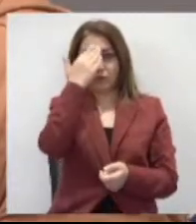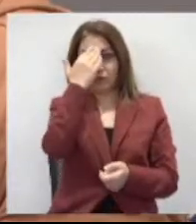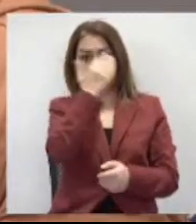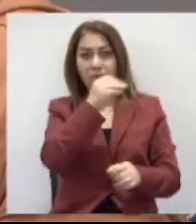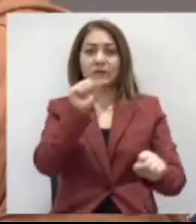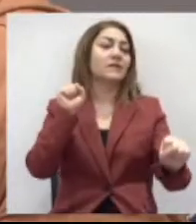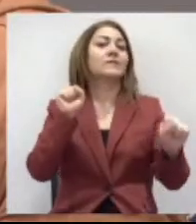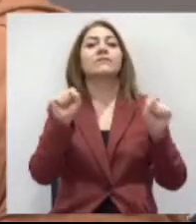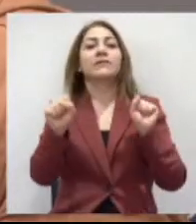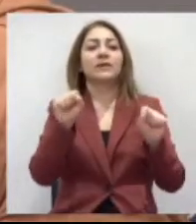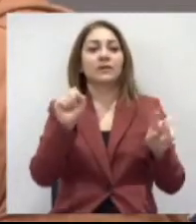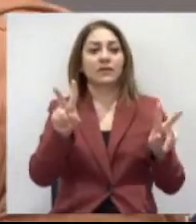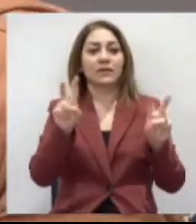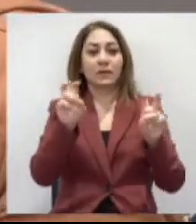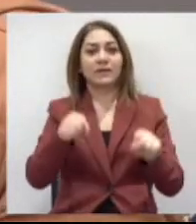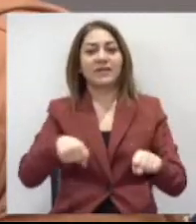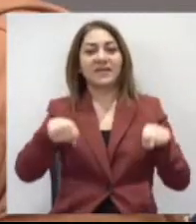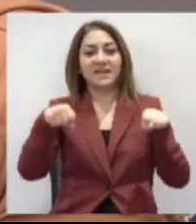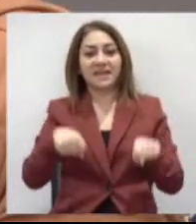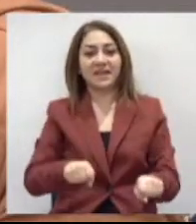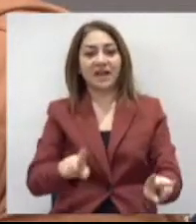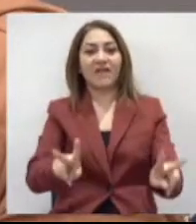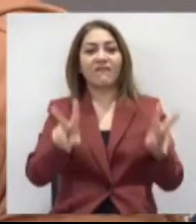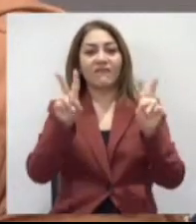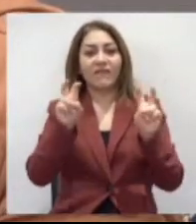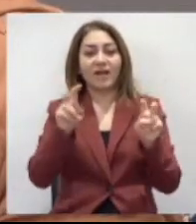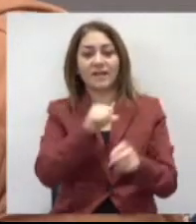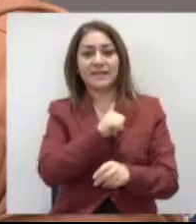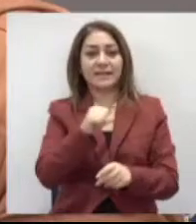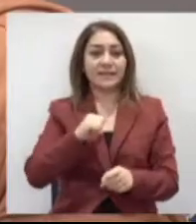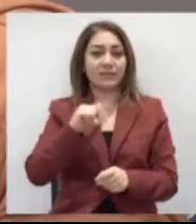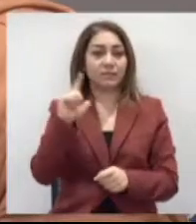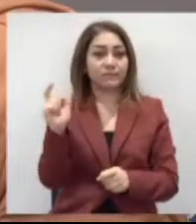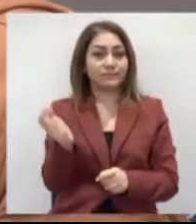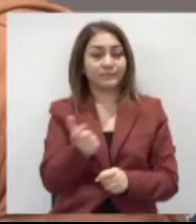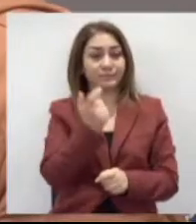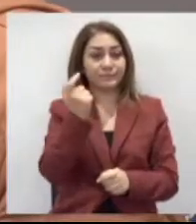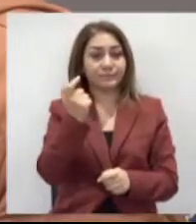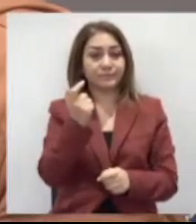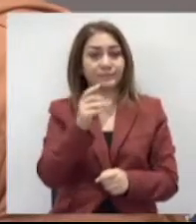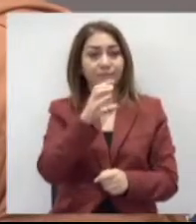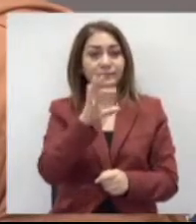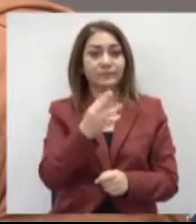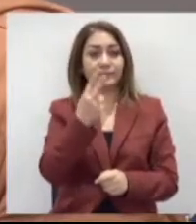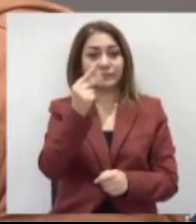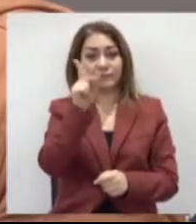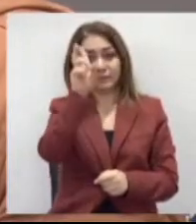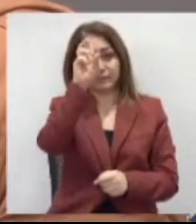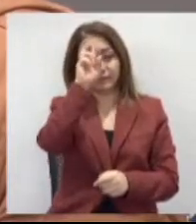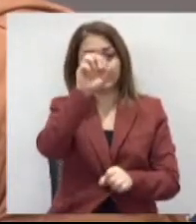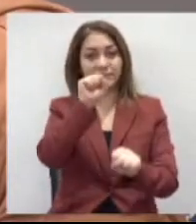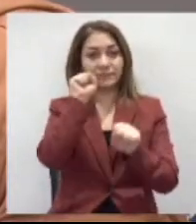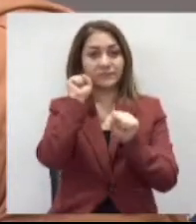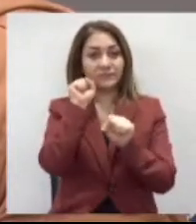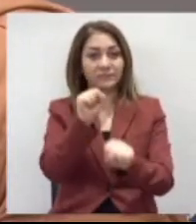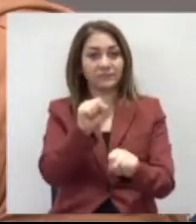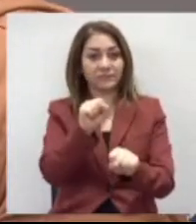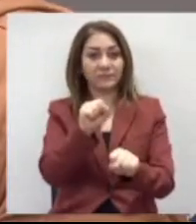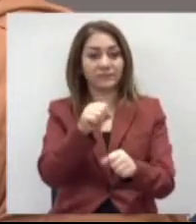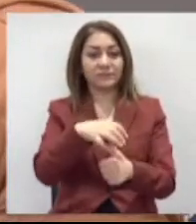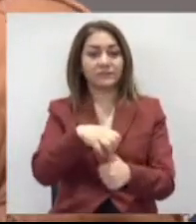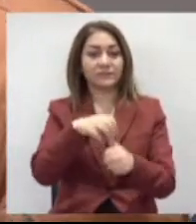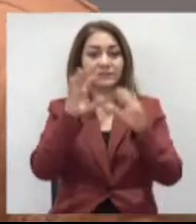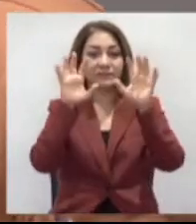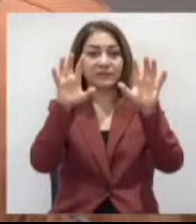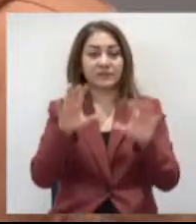ժողովրդավարական, իրավական, ինքնիշխան, հա, սոցիալական, պետության պաշտպանության